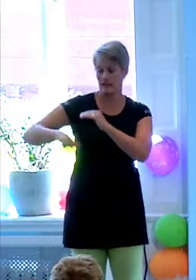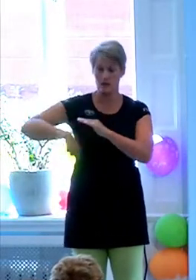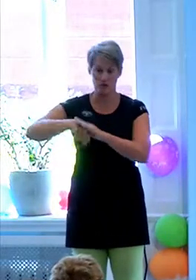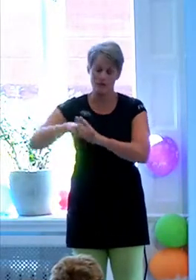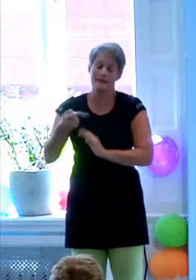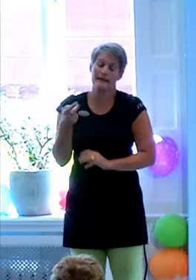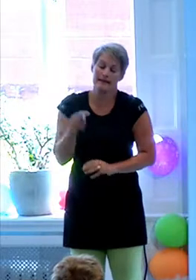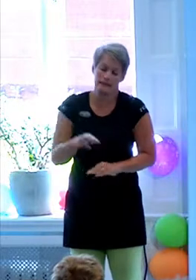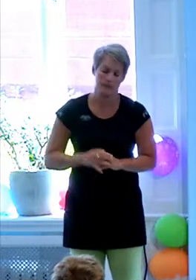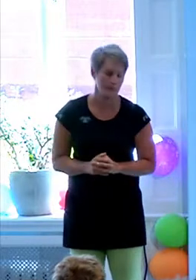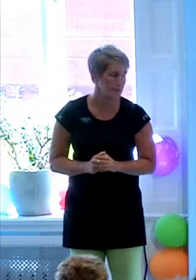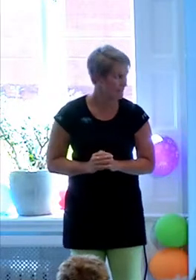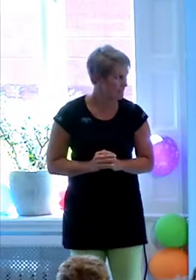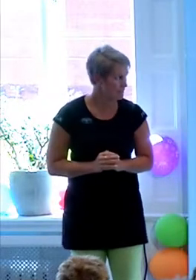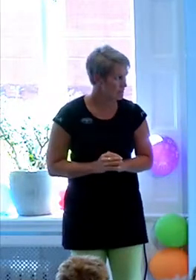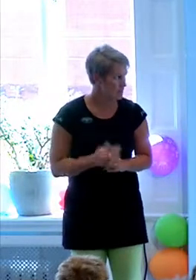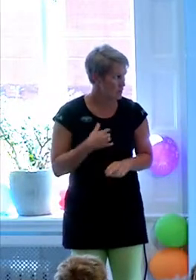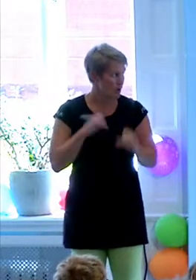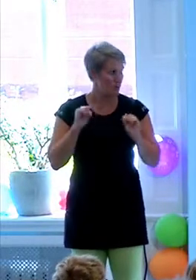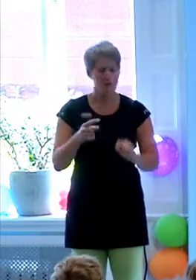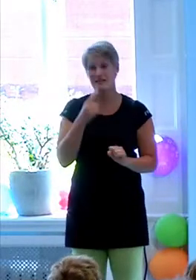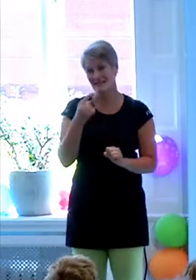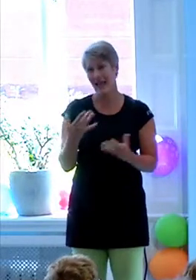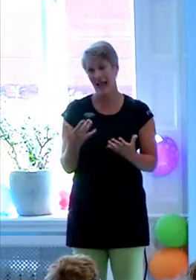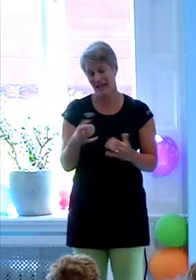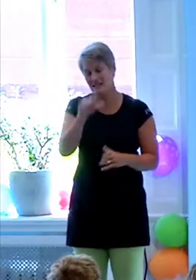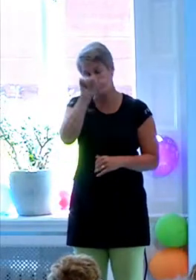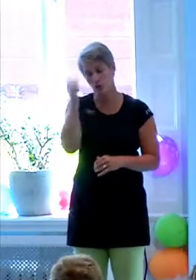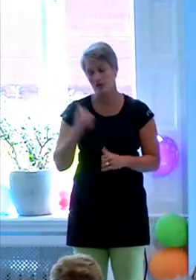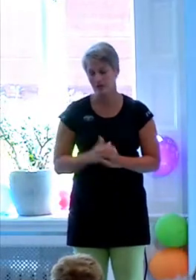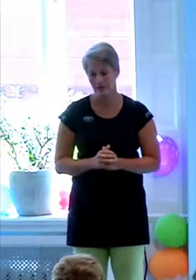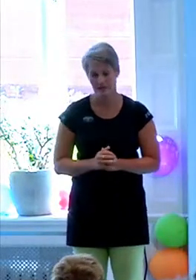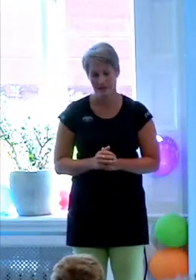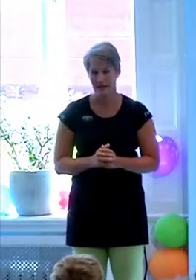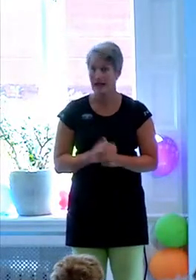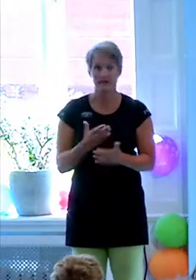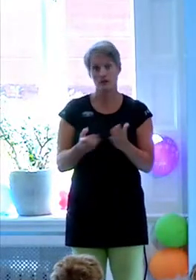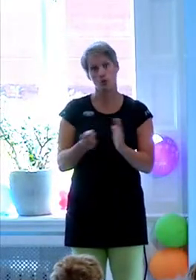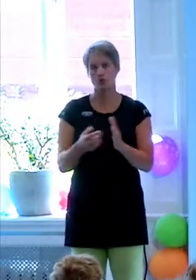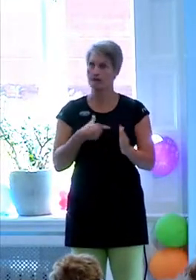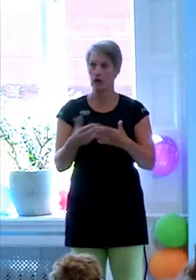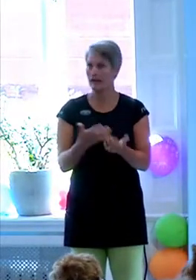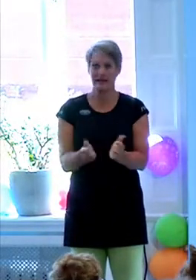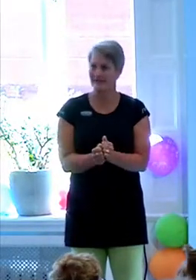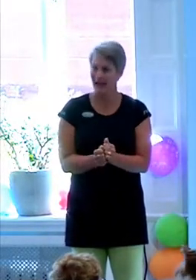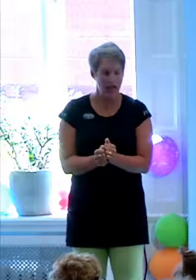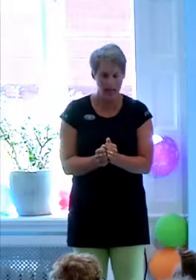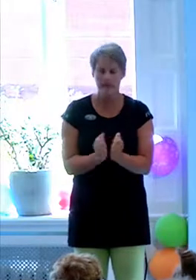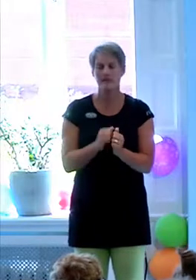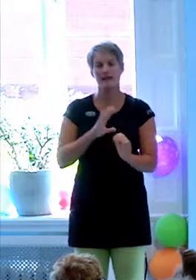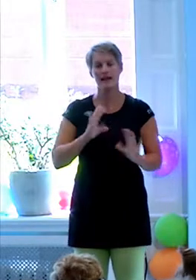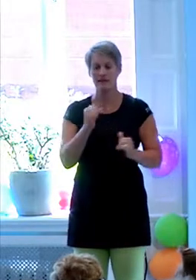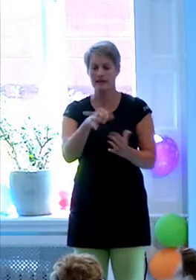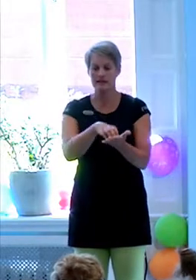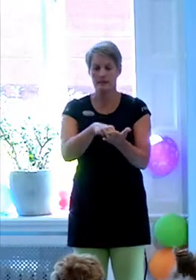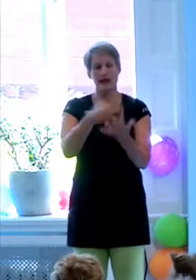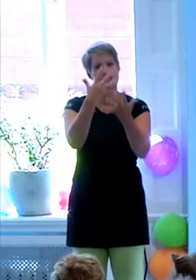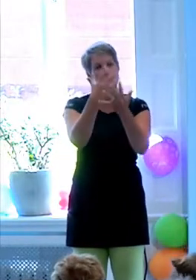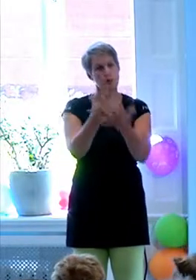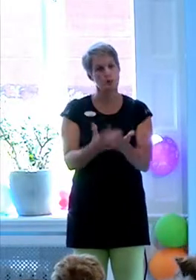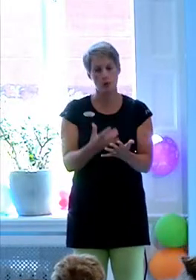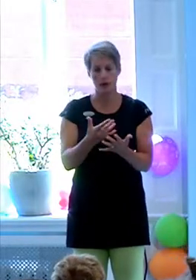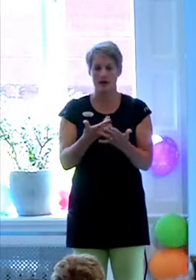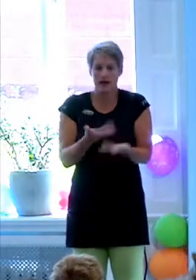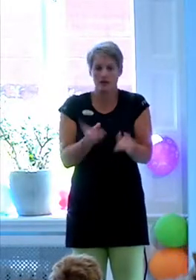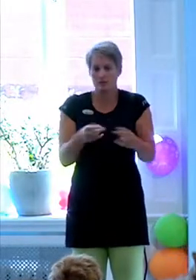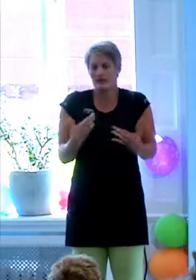till exempel? Alltså jag måste ju säga att det går trögt och det beror ju inte på att vi inte gör någonting utan det beror ju på att vi lever i ett samhälle där strukturerna ser ut som det